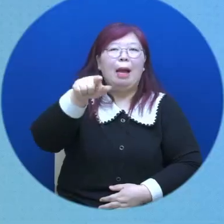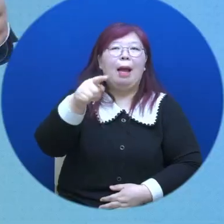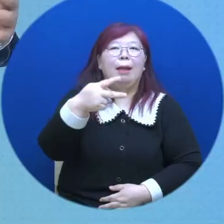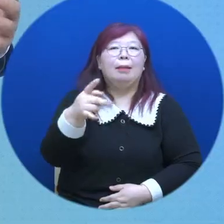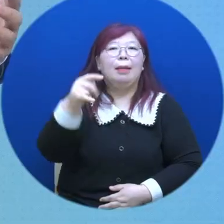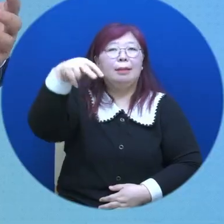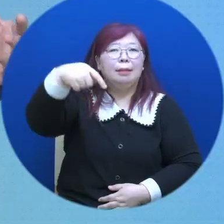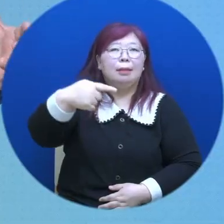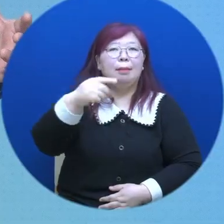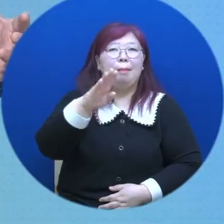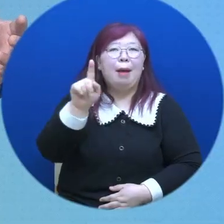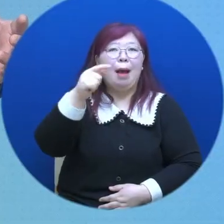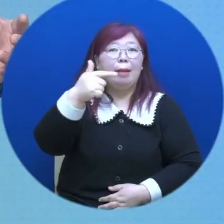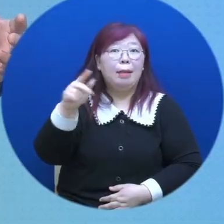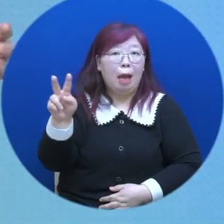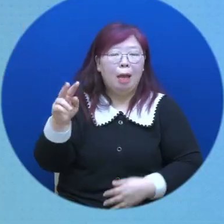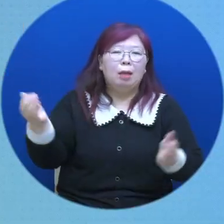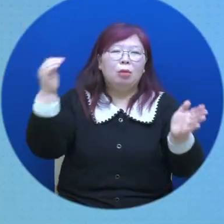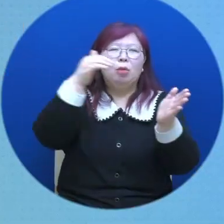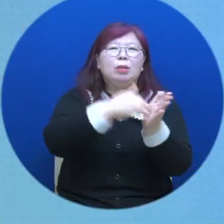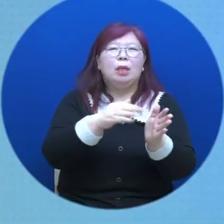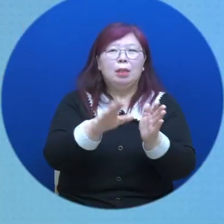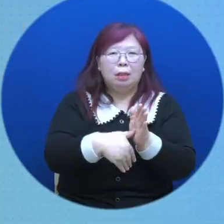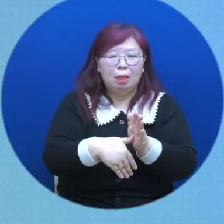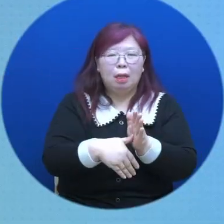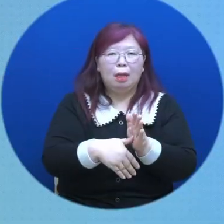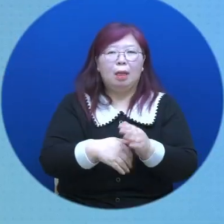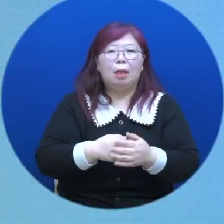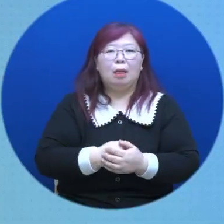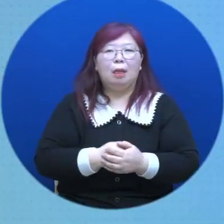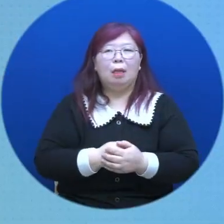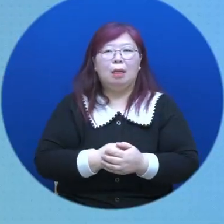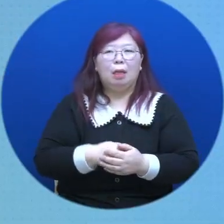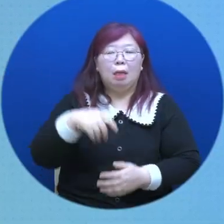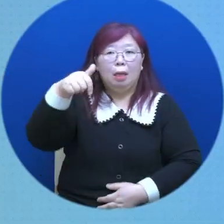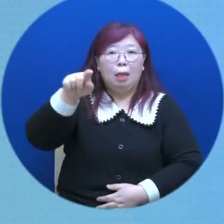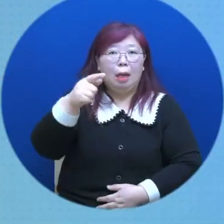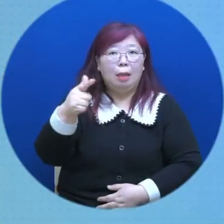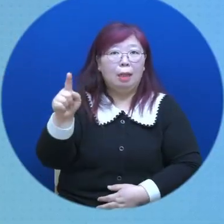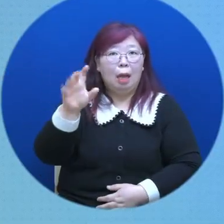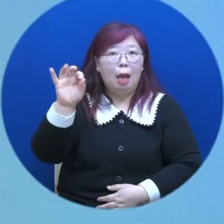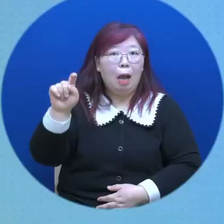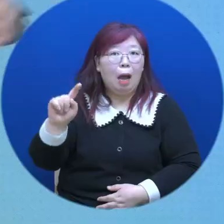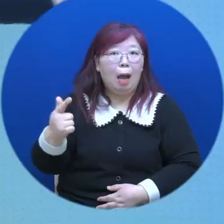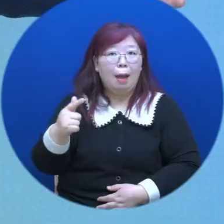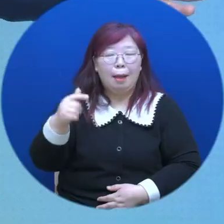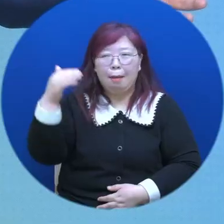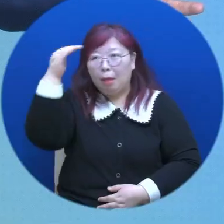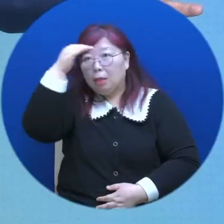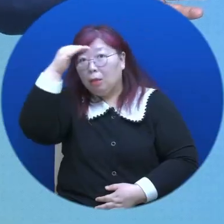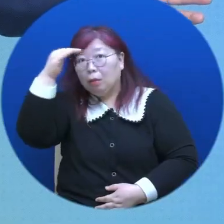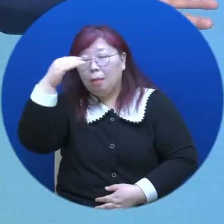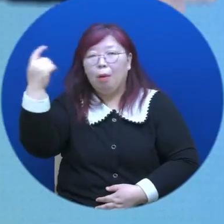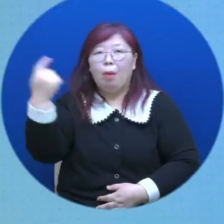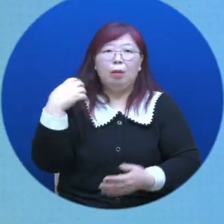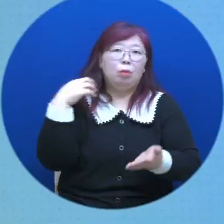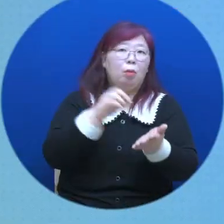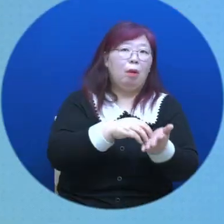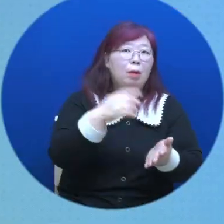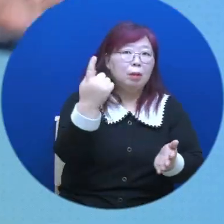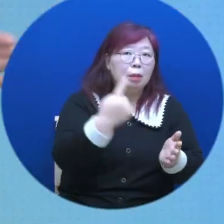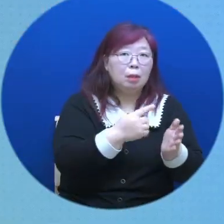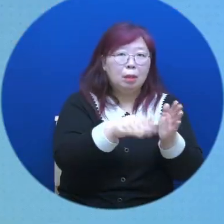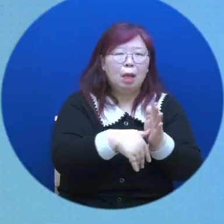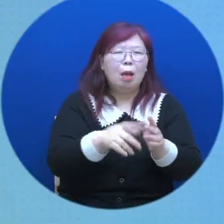바네아에 이르게 되었을 때 가나안 땅에 정탐하고 돌아온 그들의 보고가 있었습니다. 높은